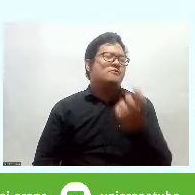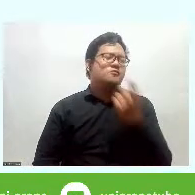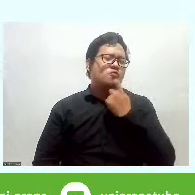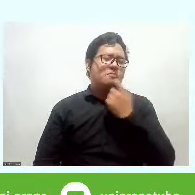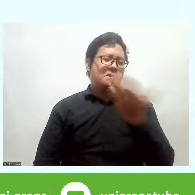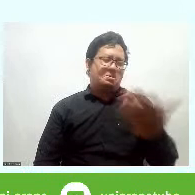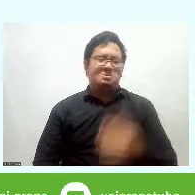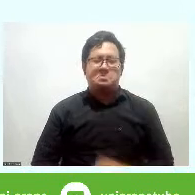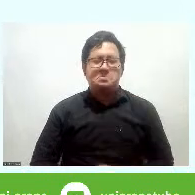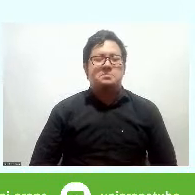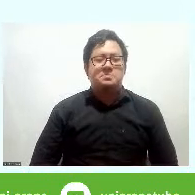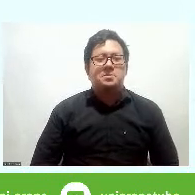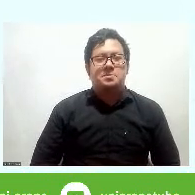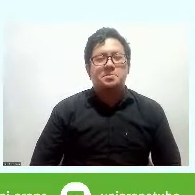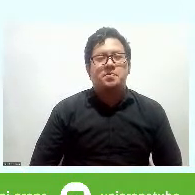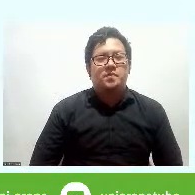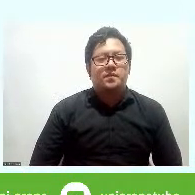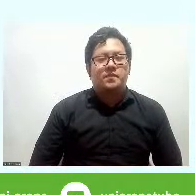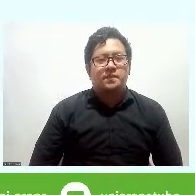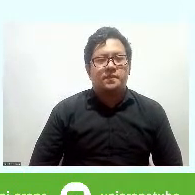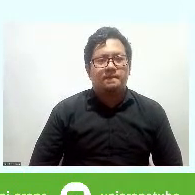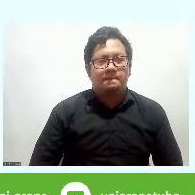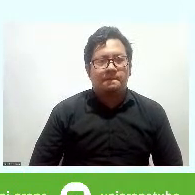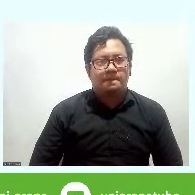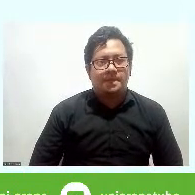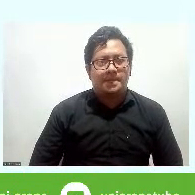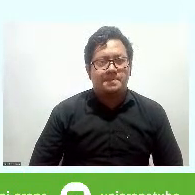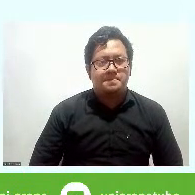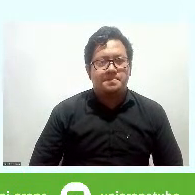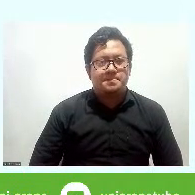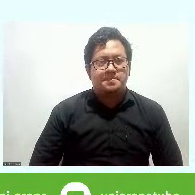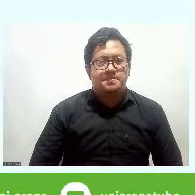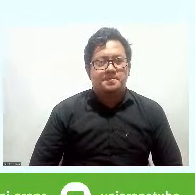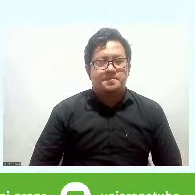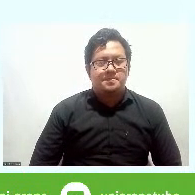Widen PAUDNI seung-hye about transport